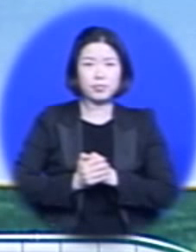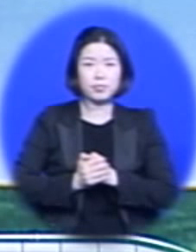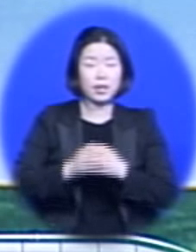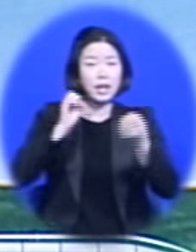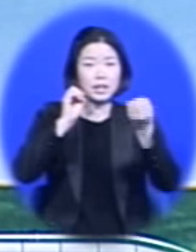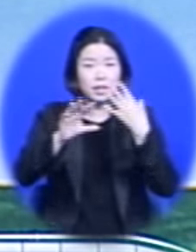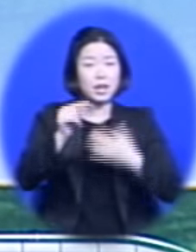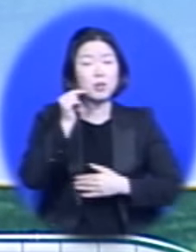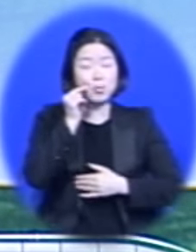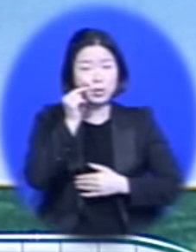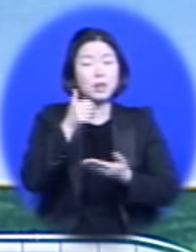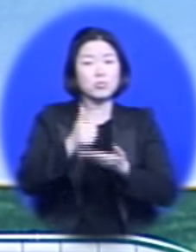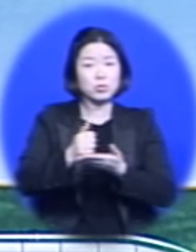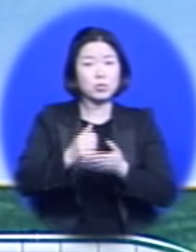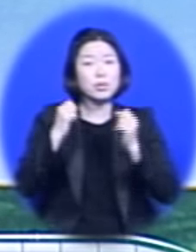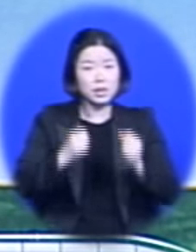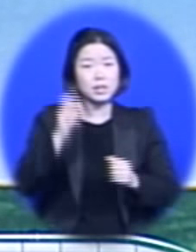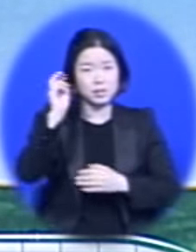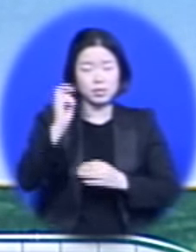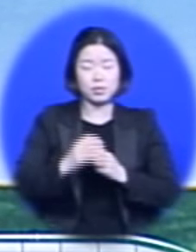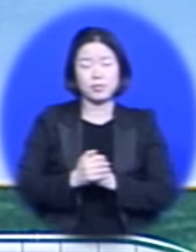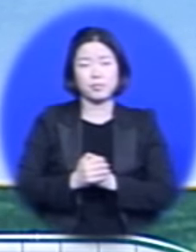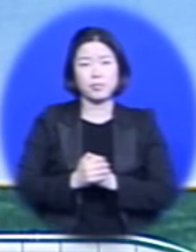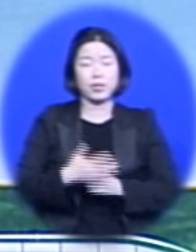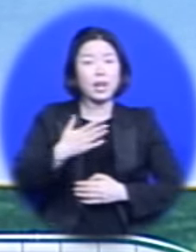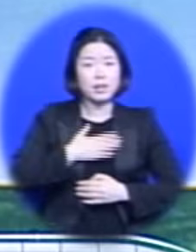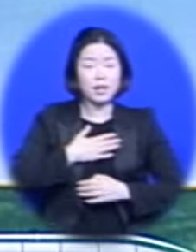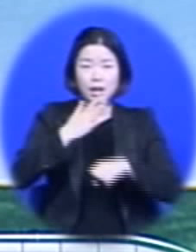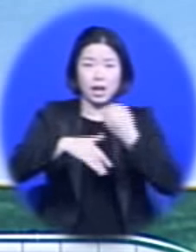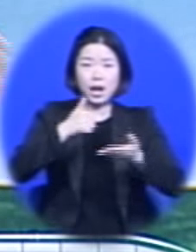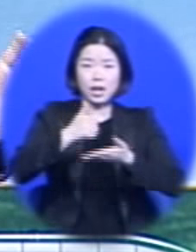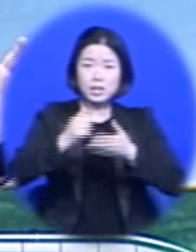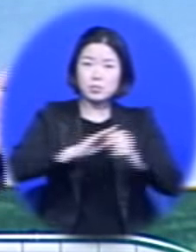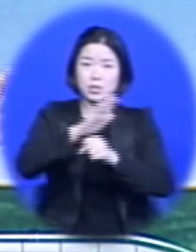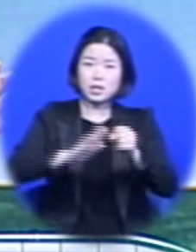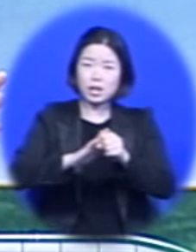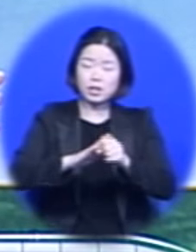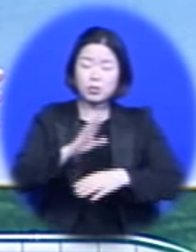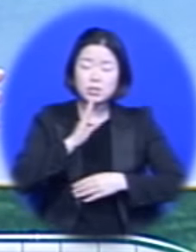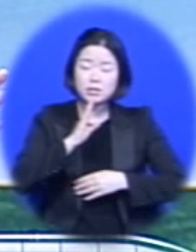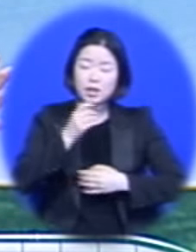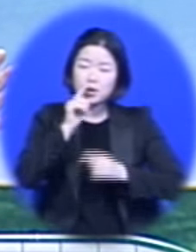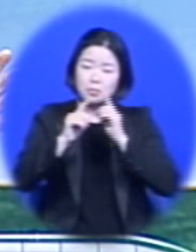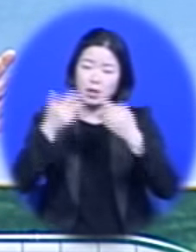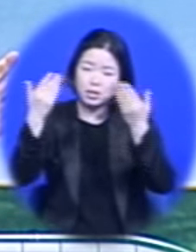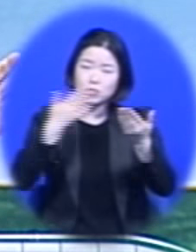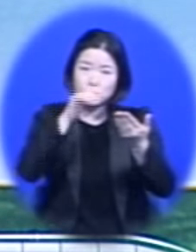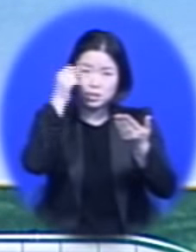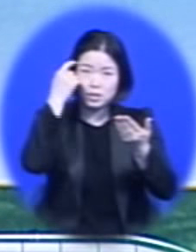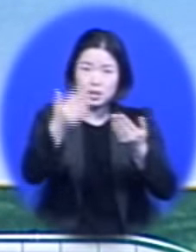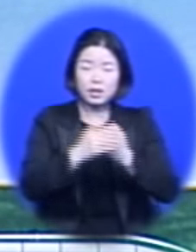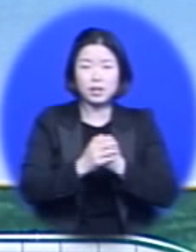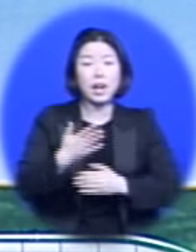대답을 못하실 분들도 있으실 거예요. 내가 하나님을 사랑한다고 과연 말할 수 있나?